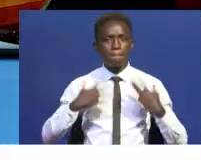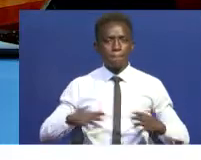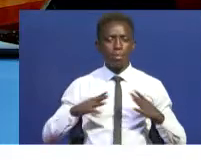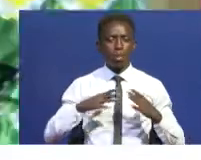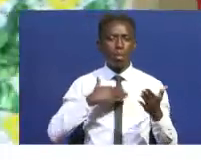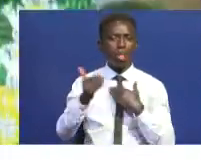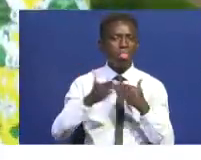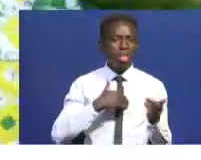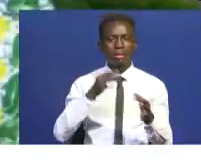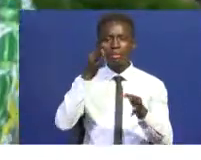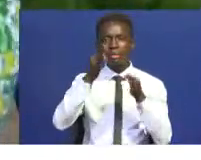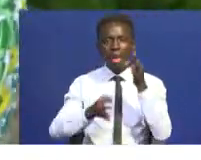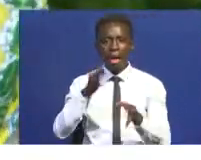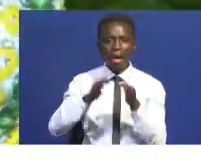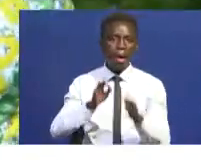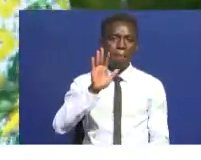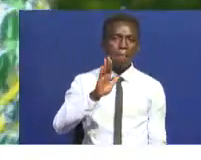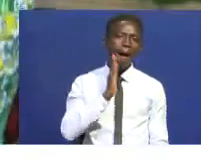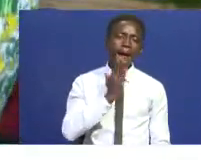jamii.